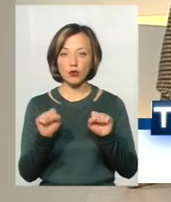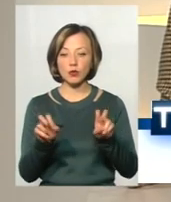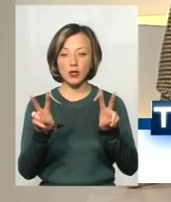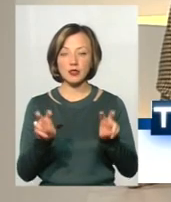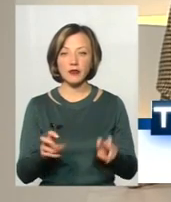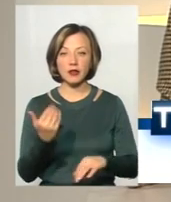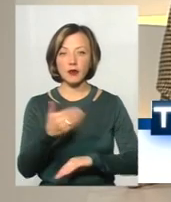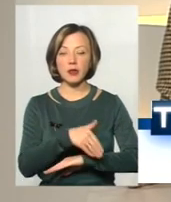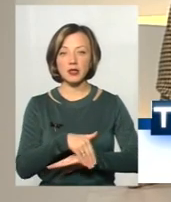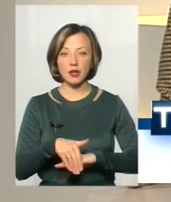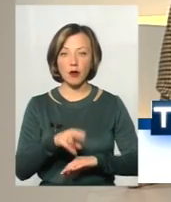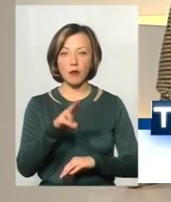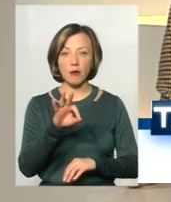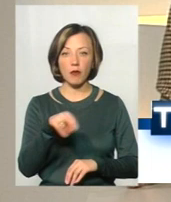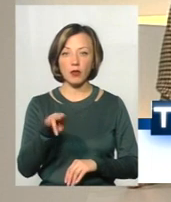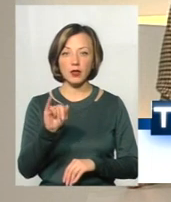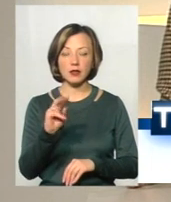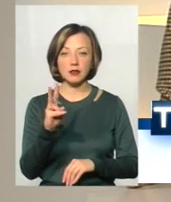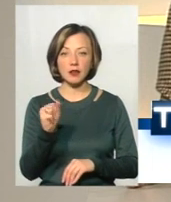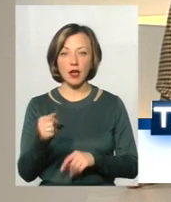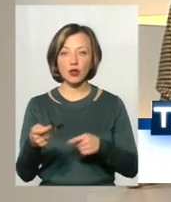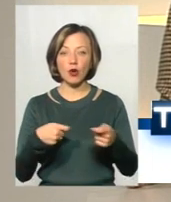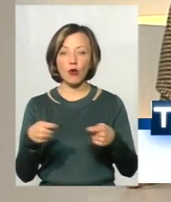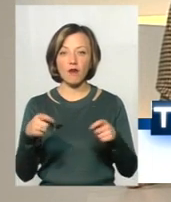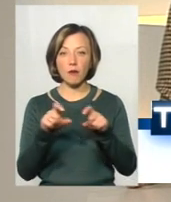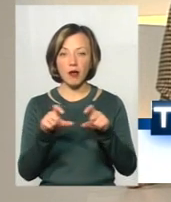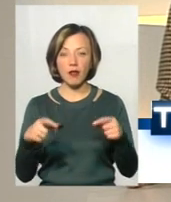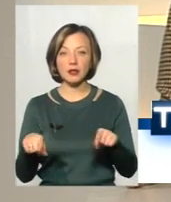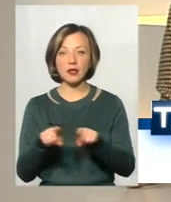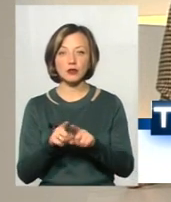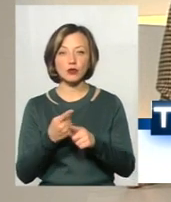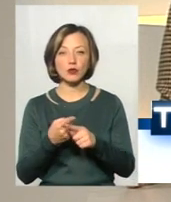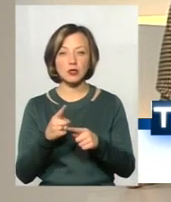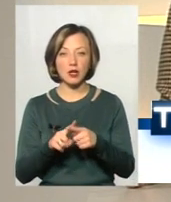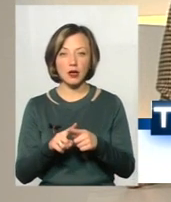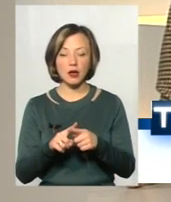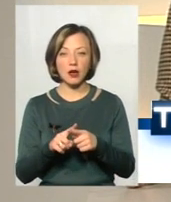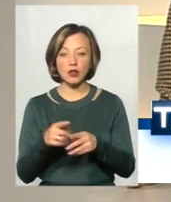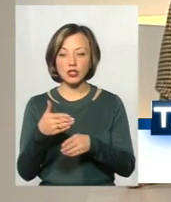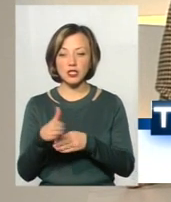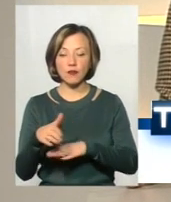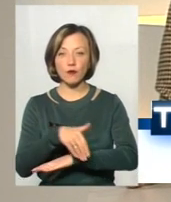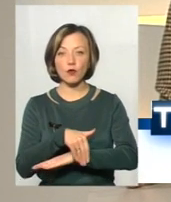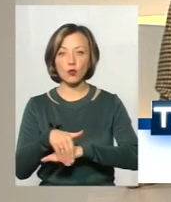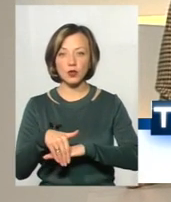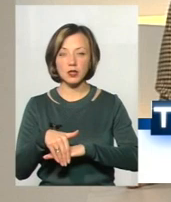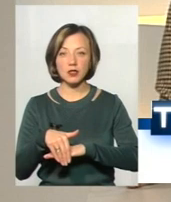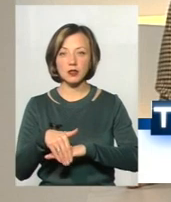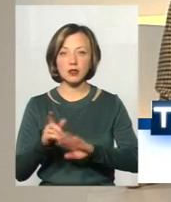вам адресу. От Подільська, де торгова палата, а також оця кусочок